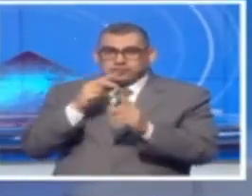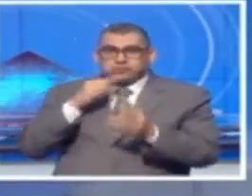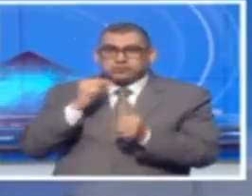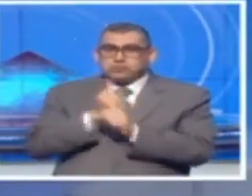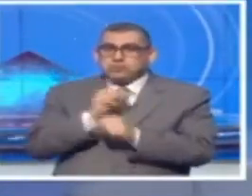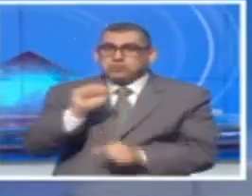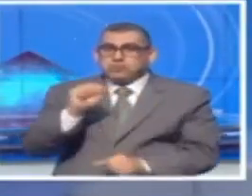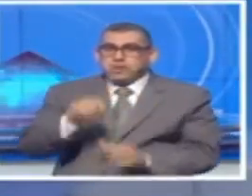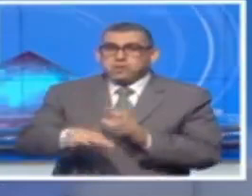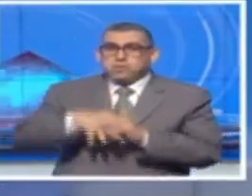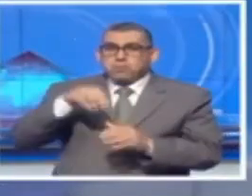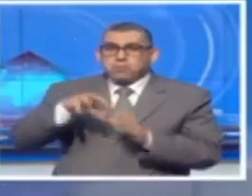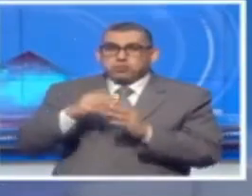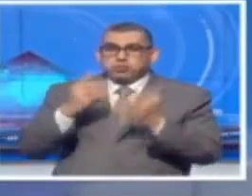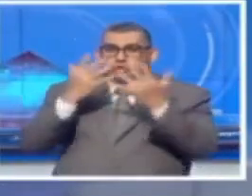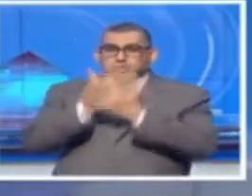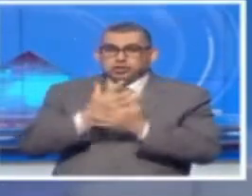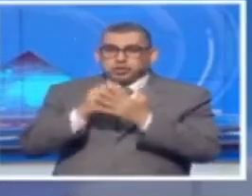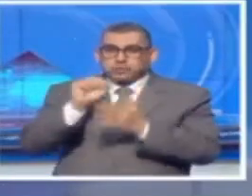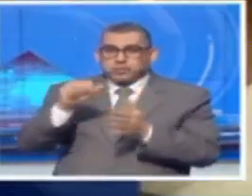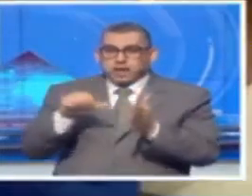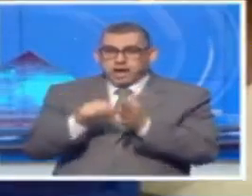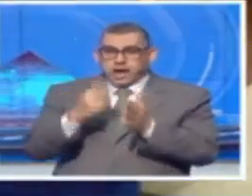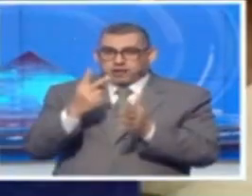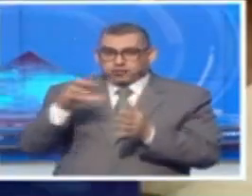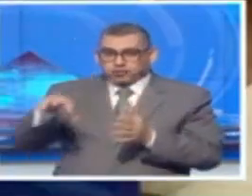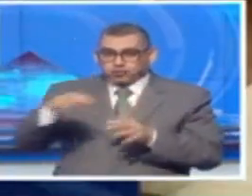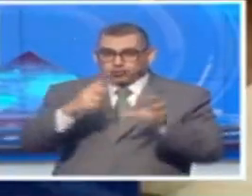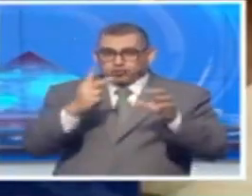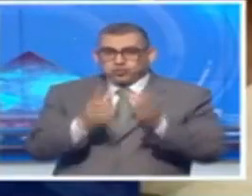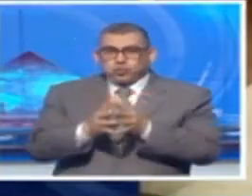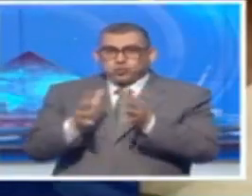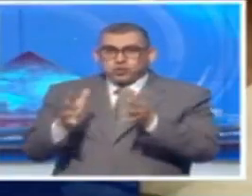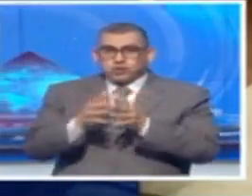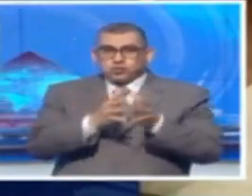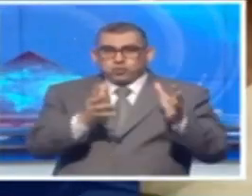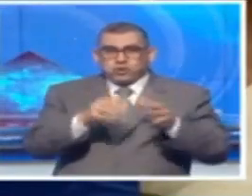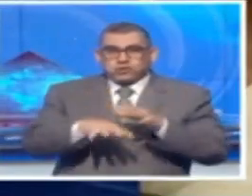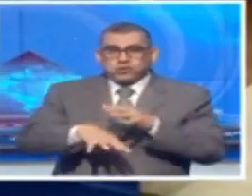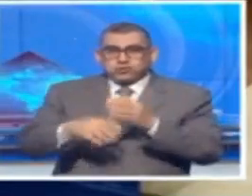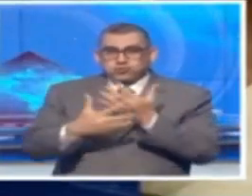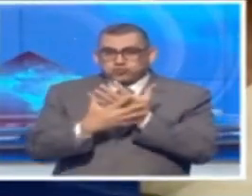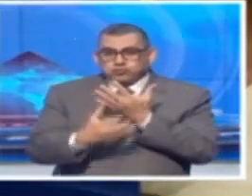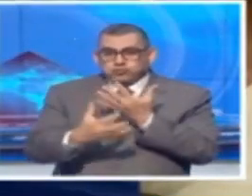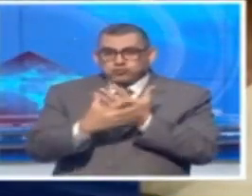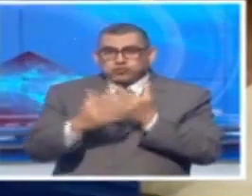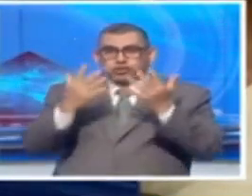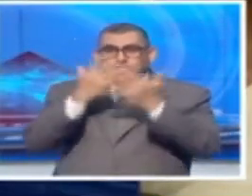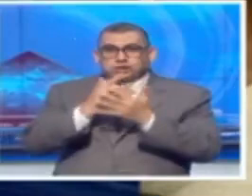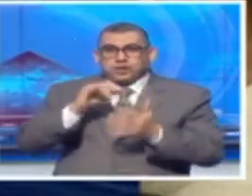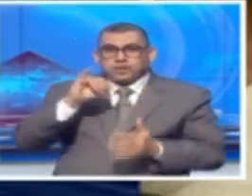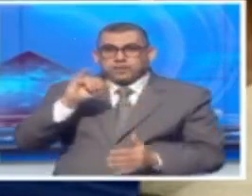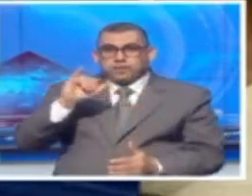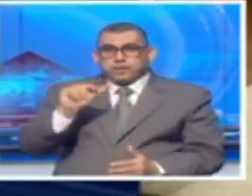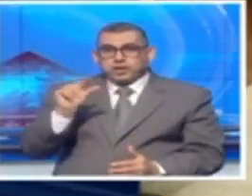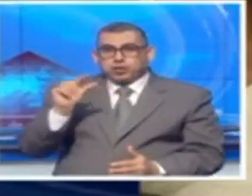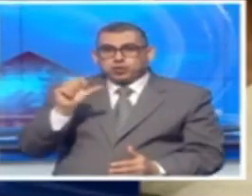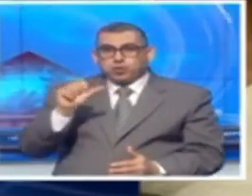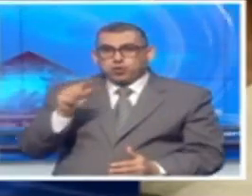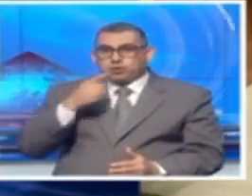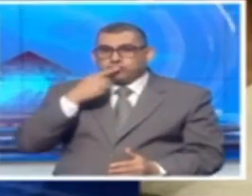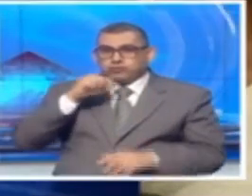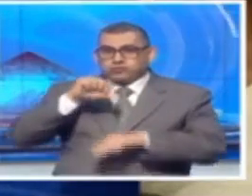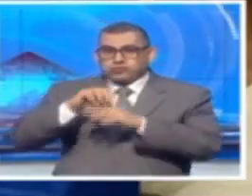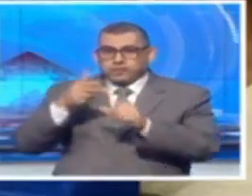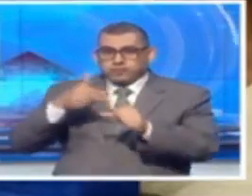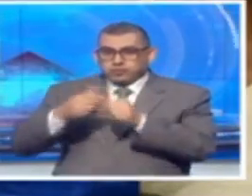لمتابعة الموقف التنفيذي لمشروعي الشركة الخاصين بتوسعات مصفاة تكرير ميدور